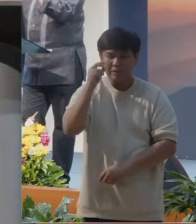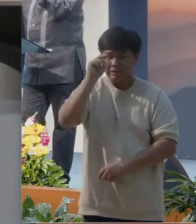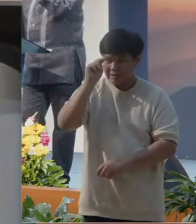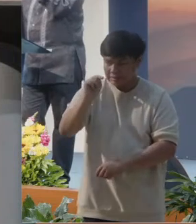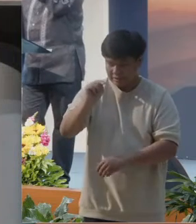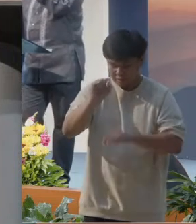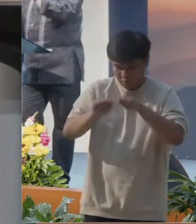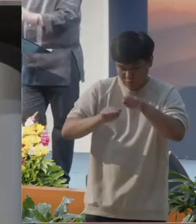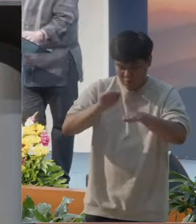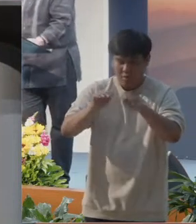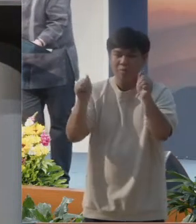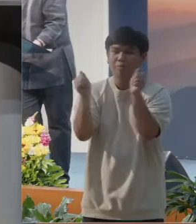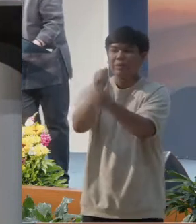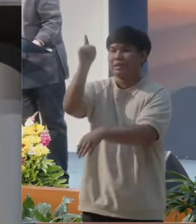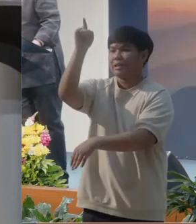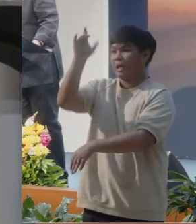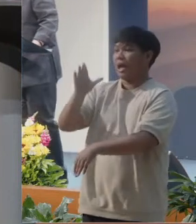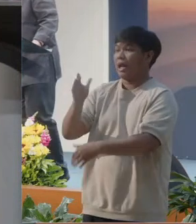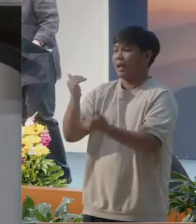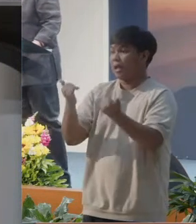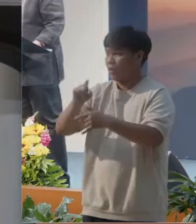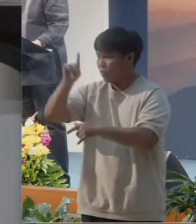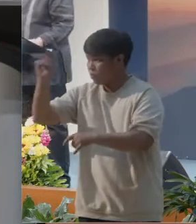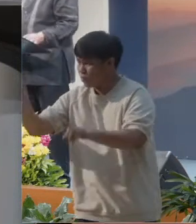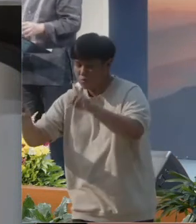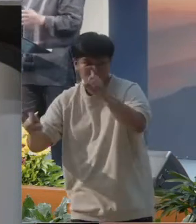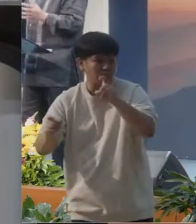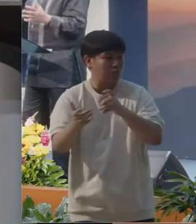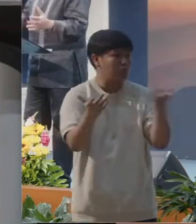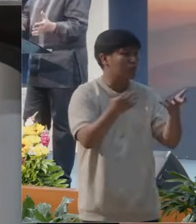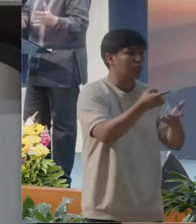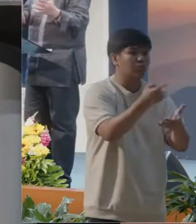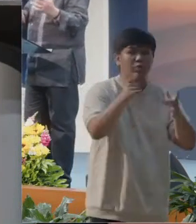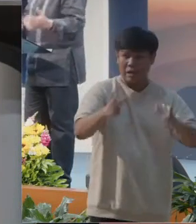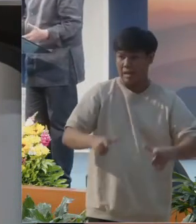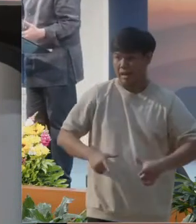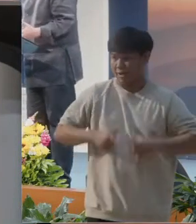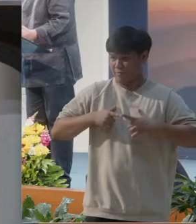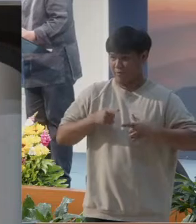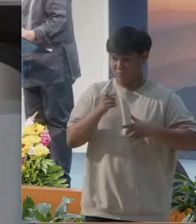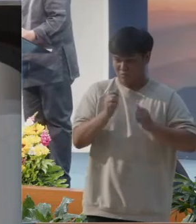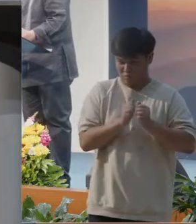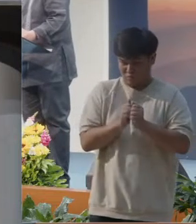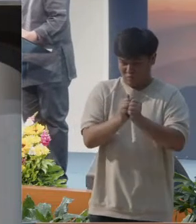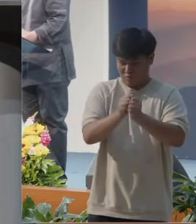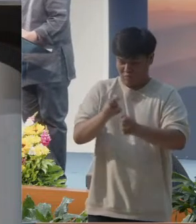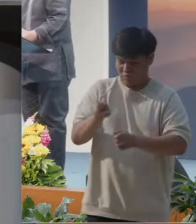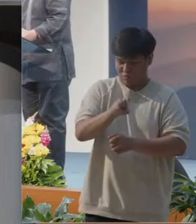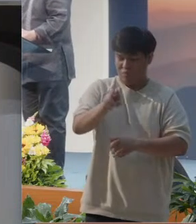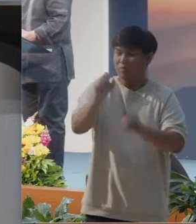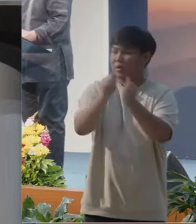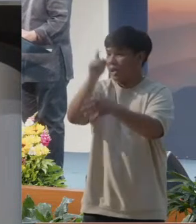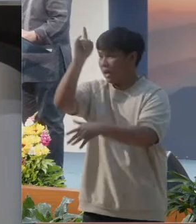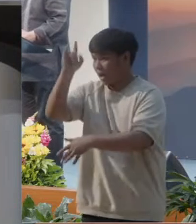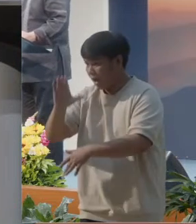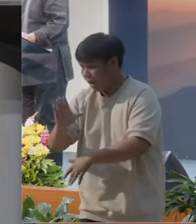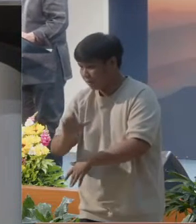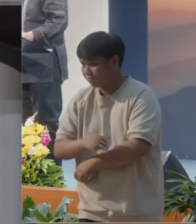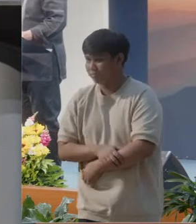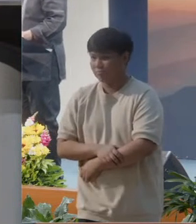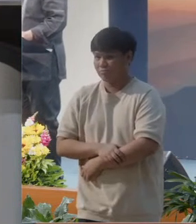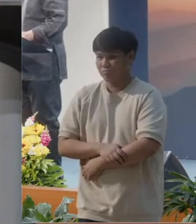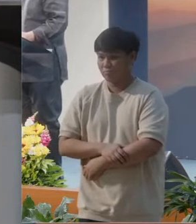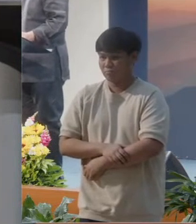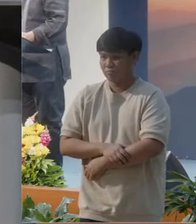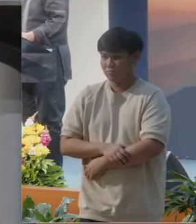natin sa Panginoon. Nasaan po ba tayo ngayon? Tayo po ba ay lumalakad kasama ang Panginoon? Siya po ba ang